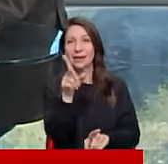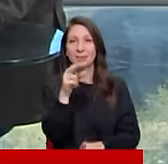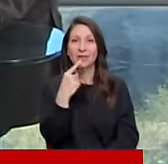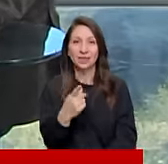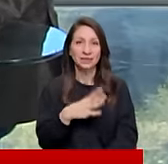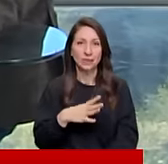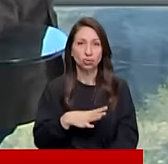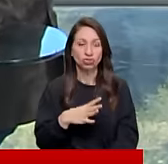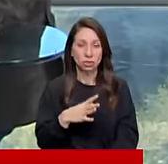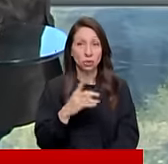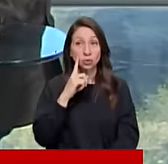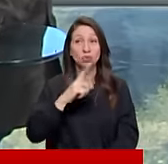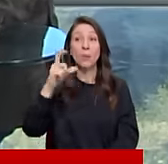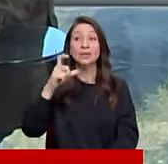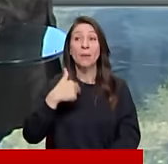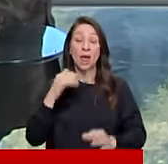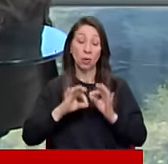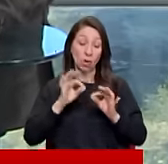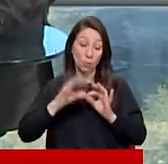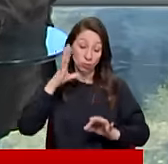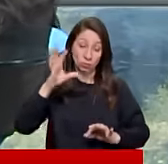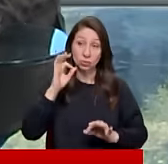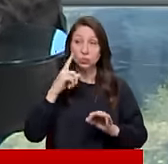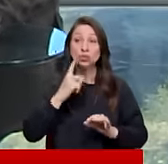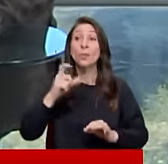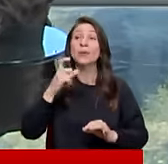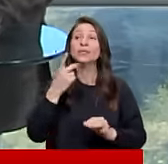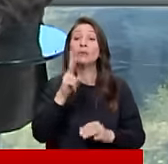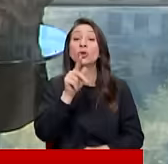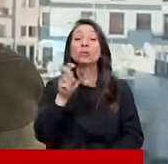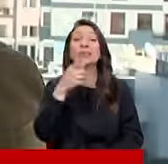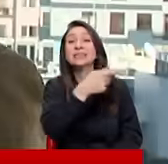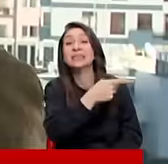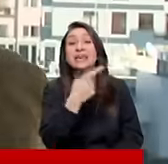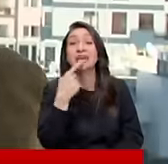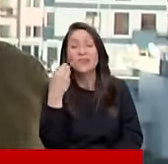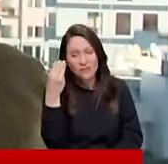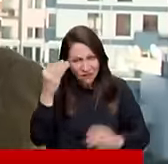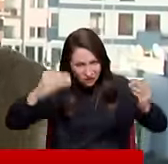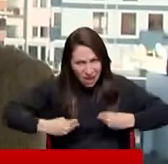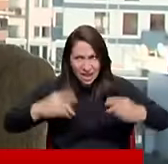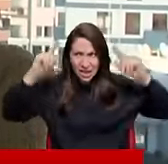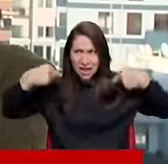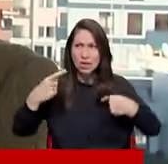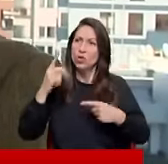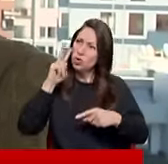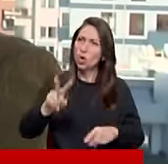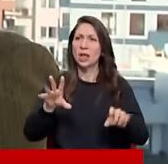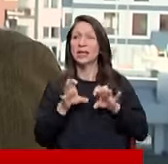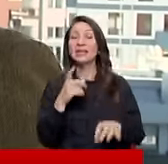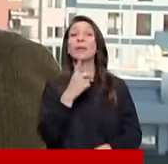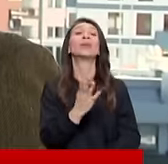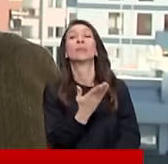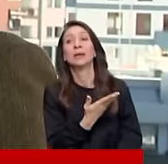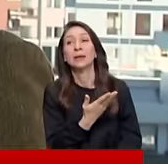yani. Cumhurbaşkanı demedi mi ben ekonomistim? Cumhurbaşkanı demedi mi 2018'de verin yetkiyi, görün etkiyi demedi